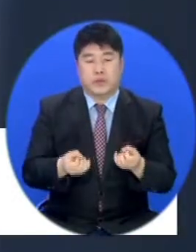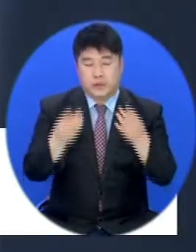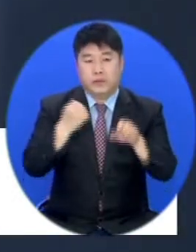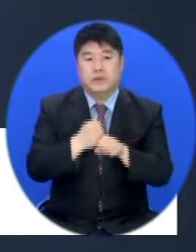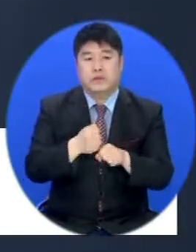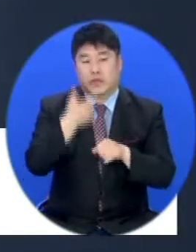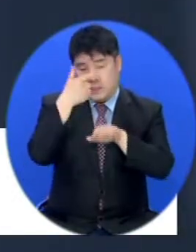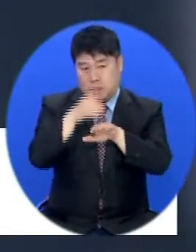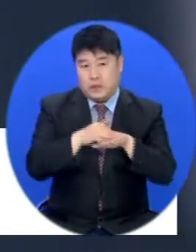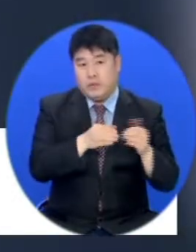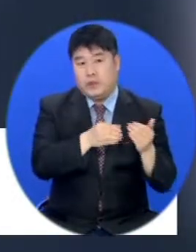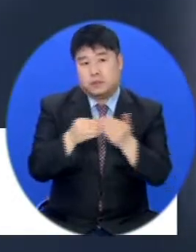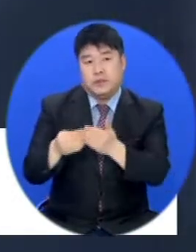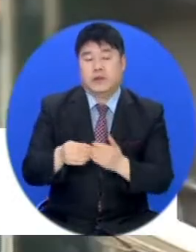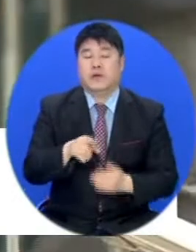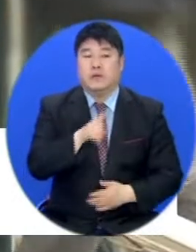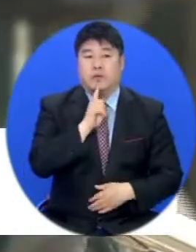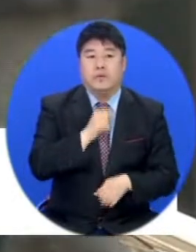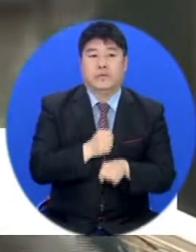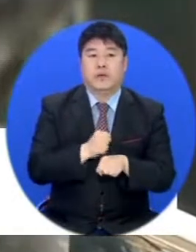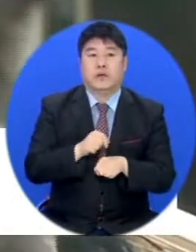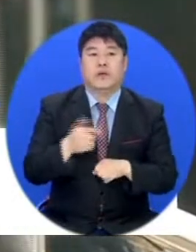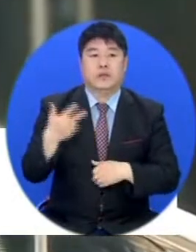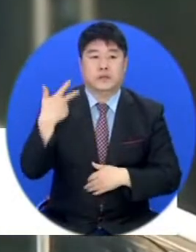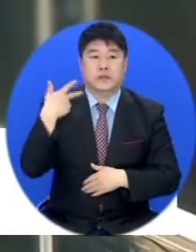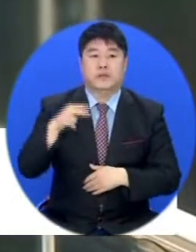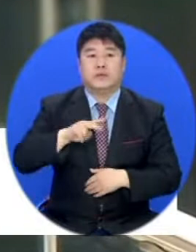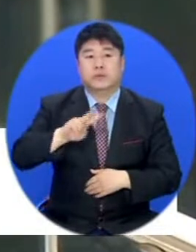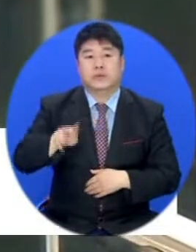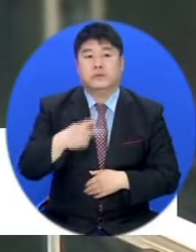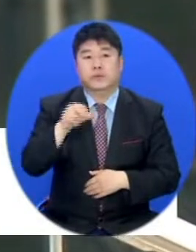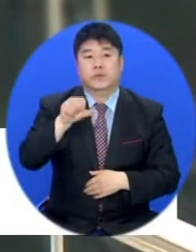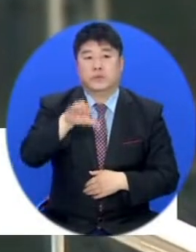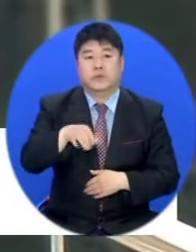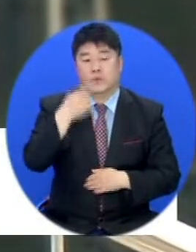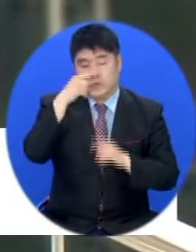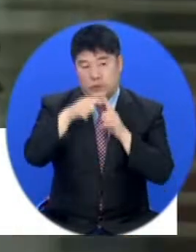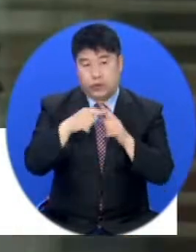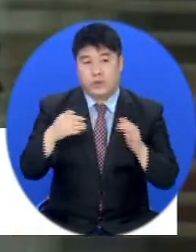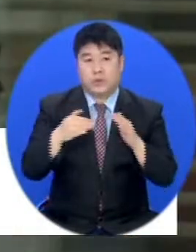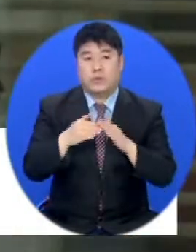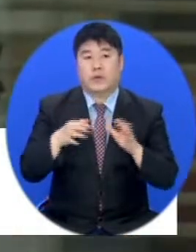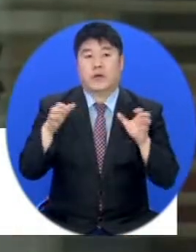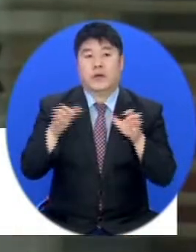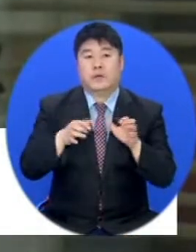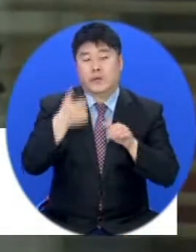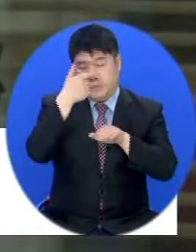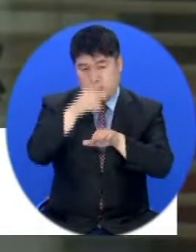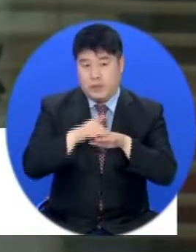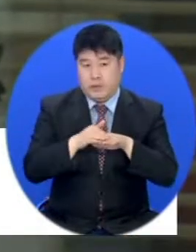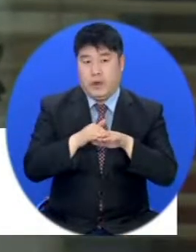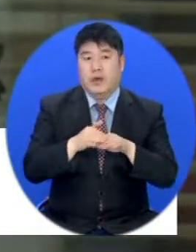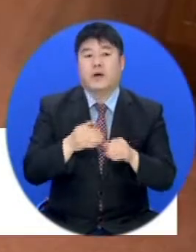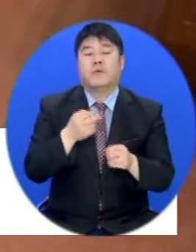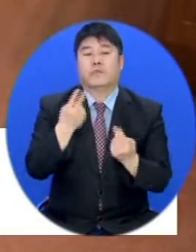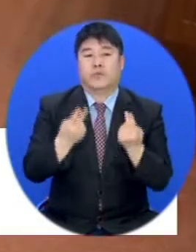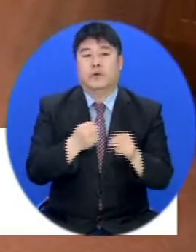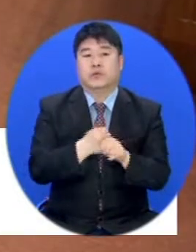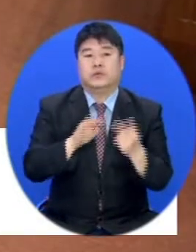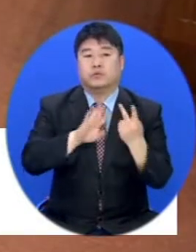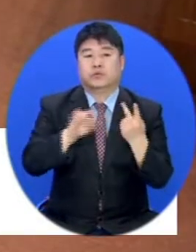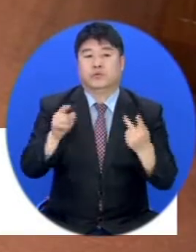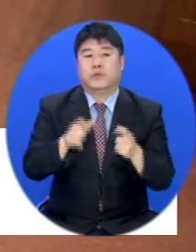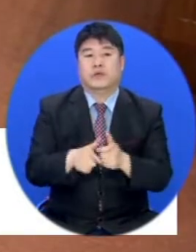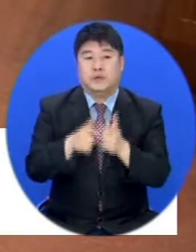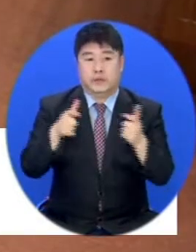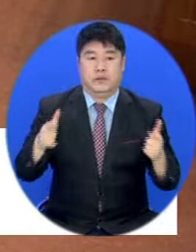것으로 파악됐습니다. 이는 지난주 205곳의 교회가 집합예배를 진행한 것과 비교해 2배 가까이